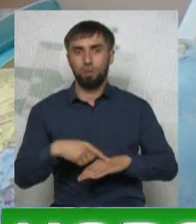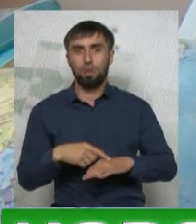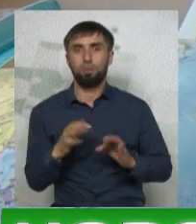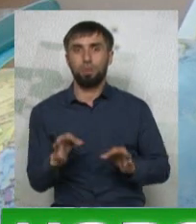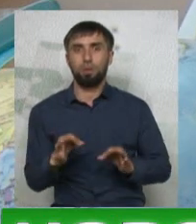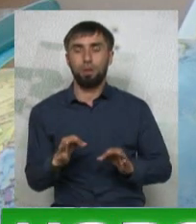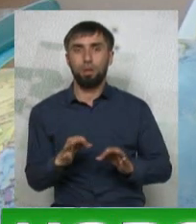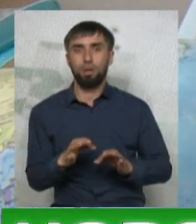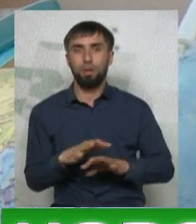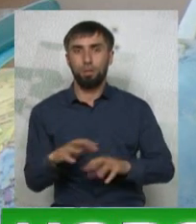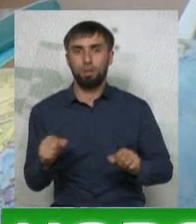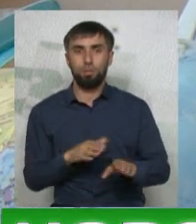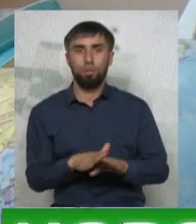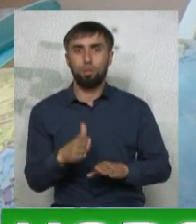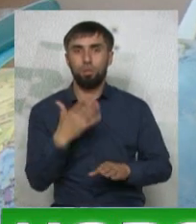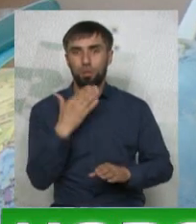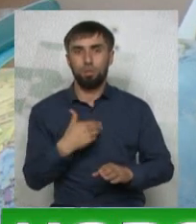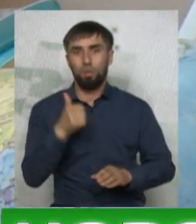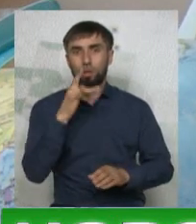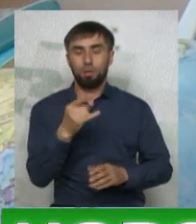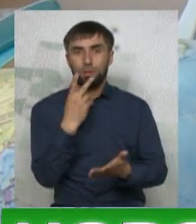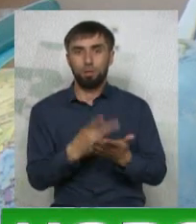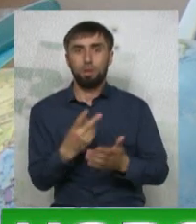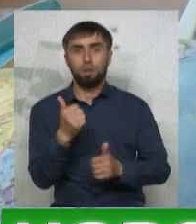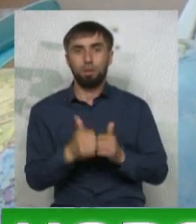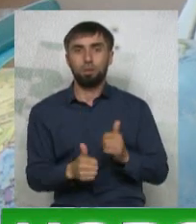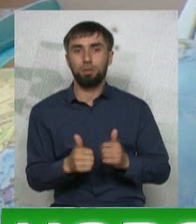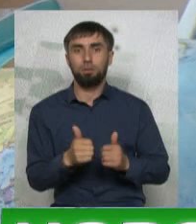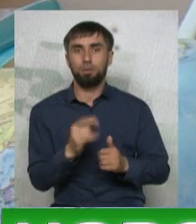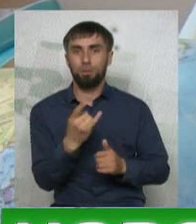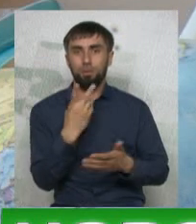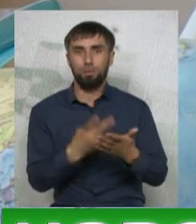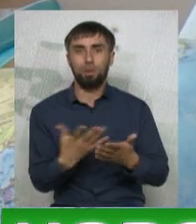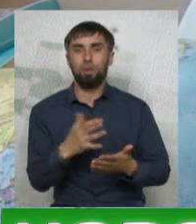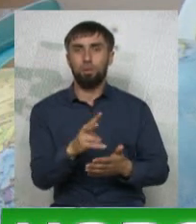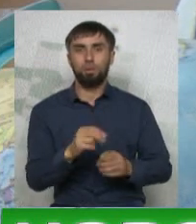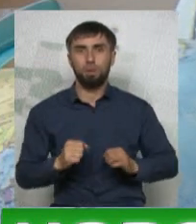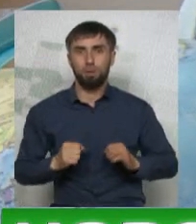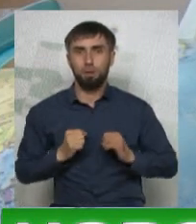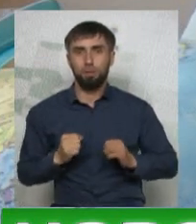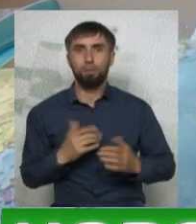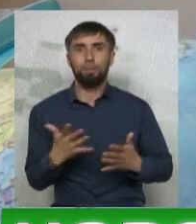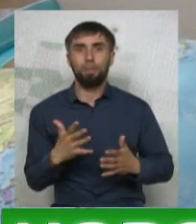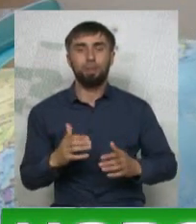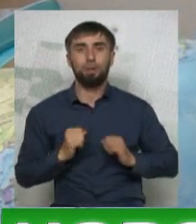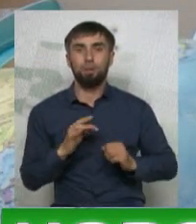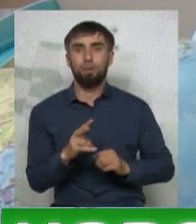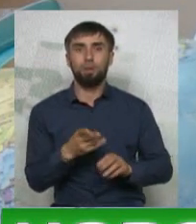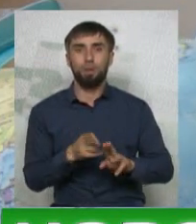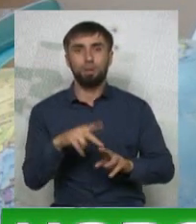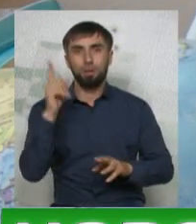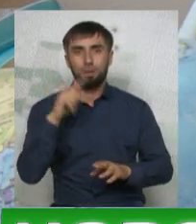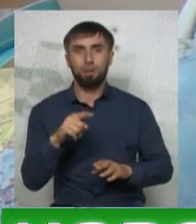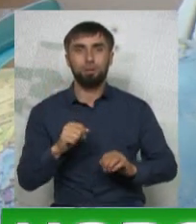правда, охватывает вот полной любви, когда ты смотришь на каждого ребенка, вот как он вкладывает свои силы, с каким старанием он вот эти